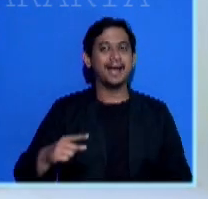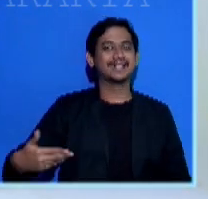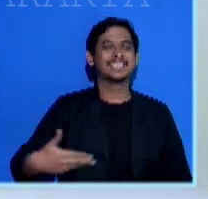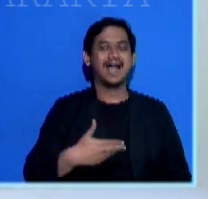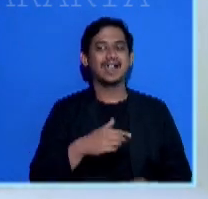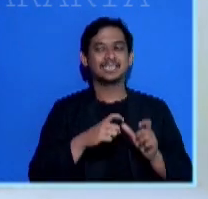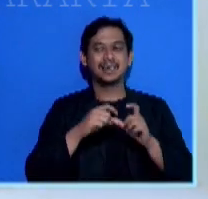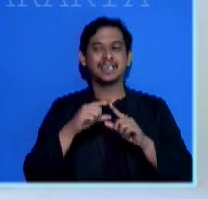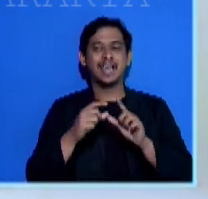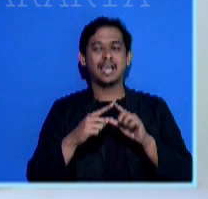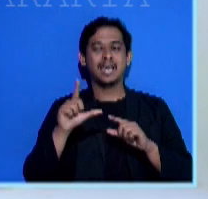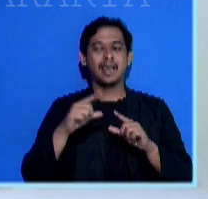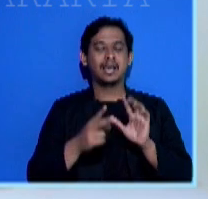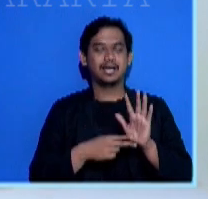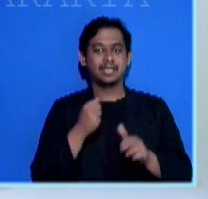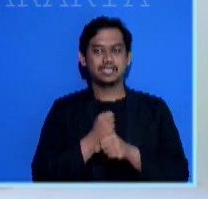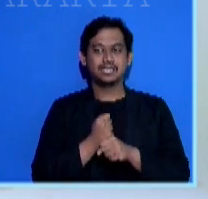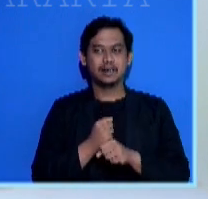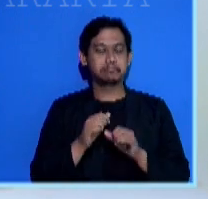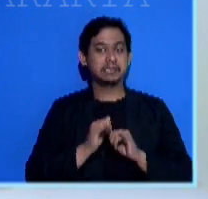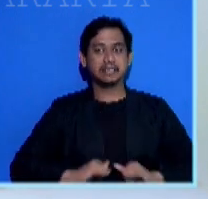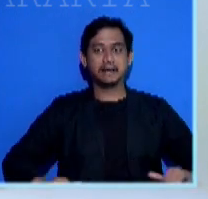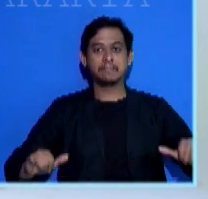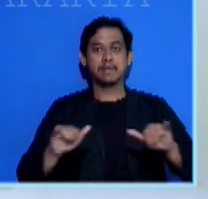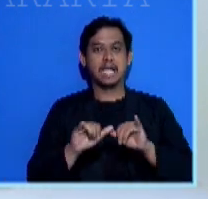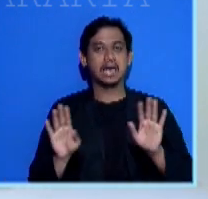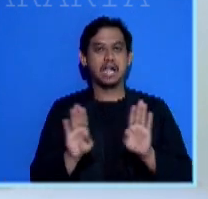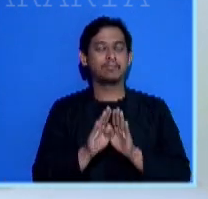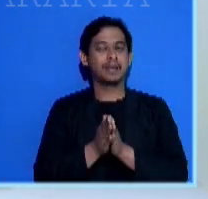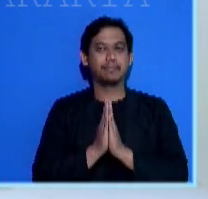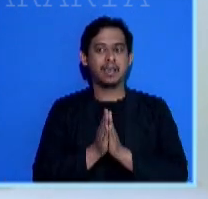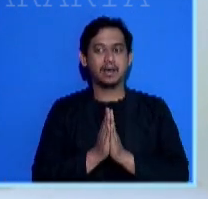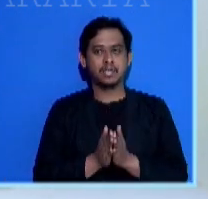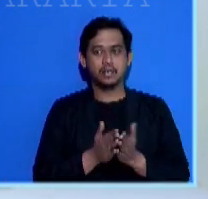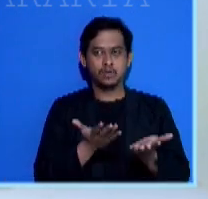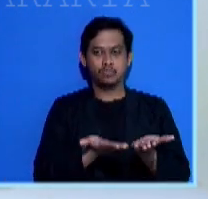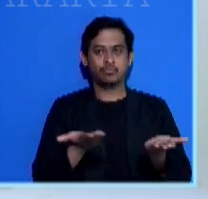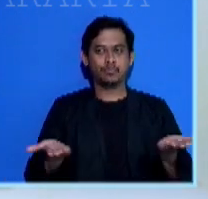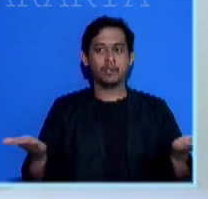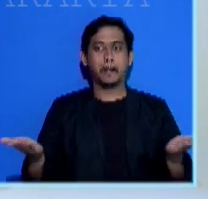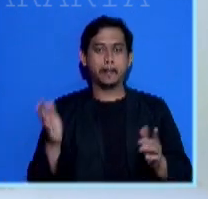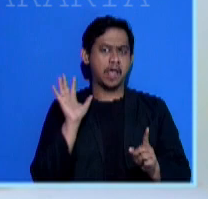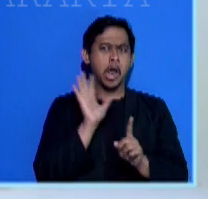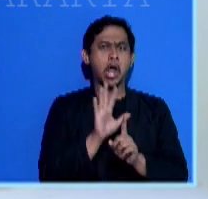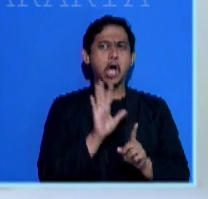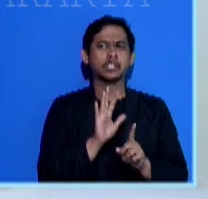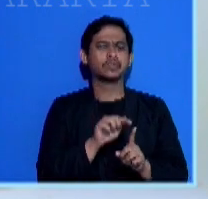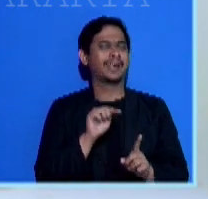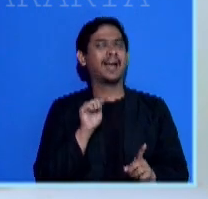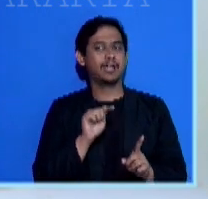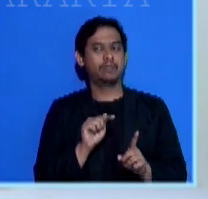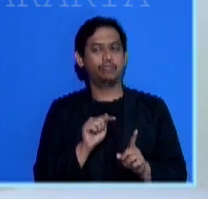berbarengan dengan libur lebaran ikan yang dijajakkan pedagang pun Laris Manis diborong wisatawan dan pemudik yang berkunjung ke